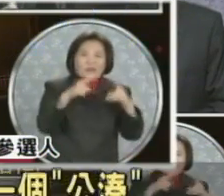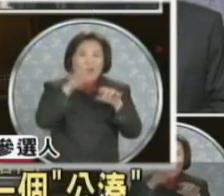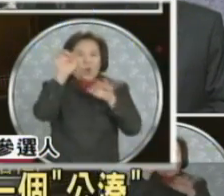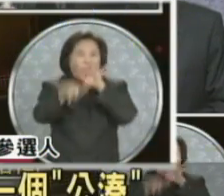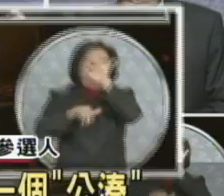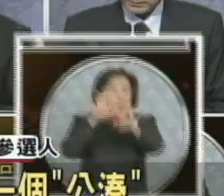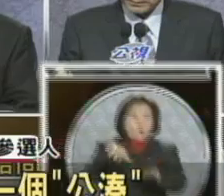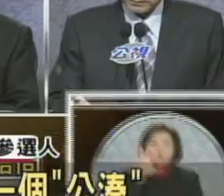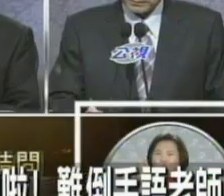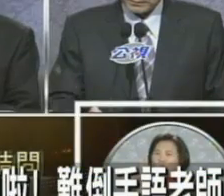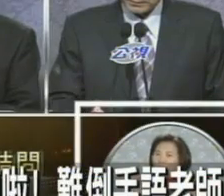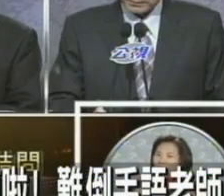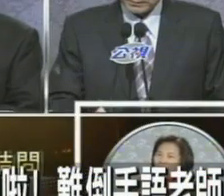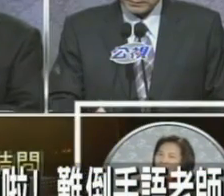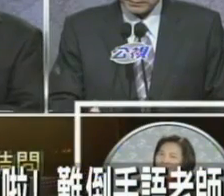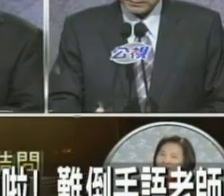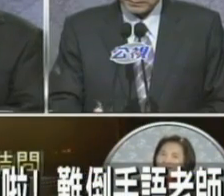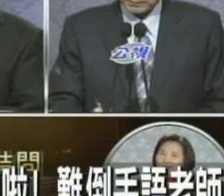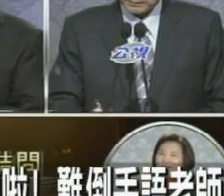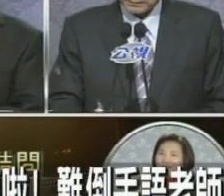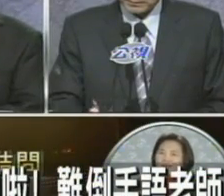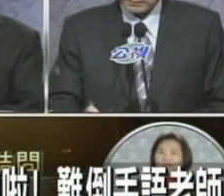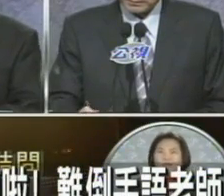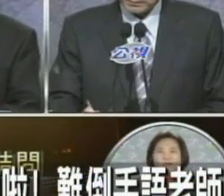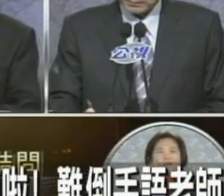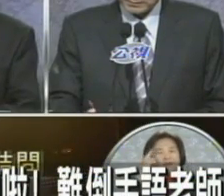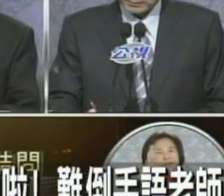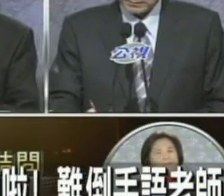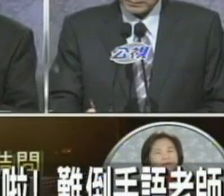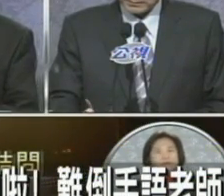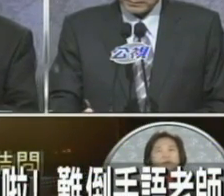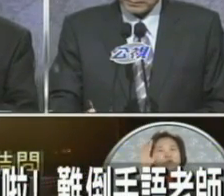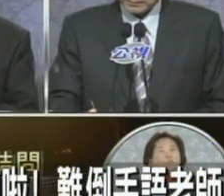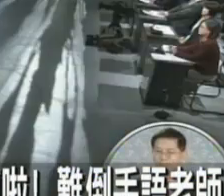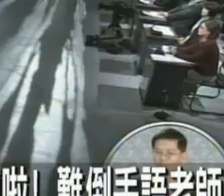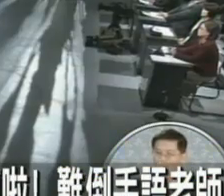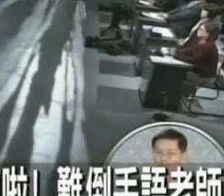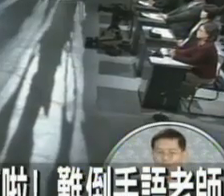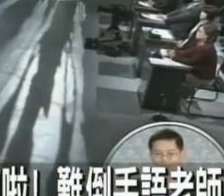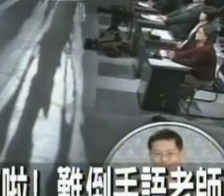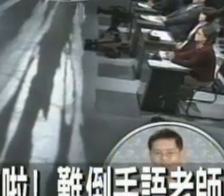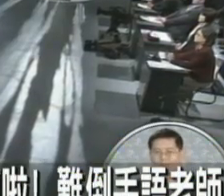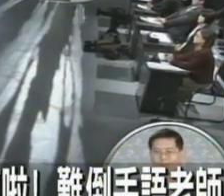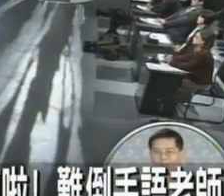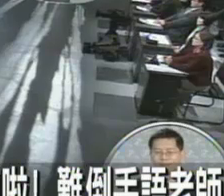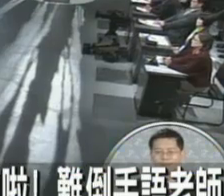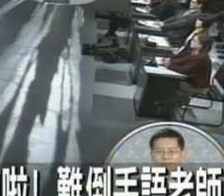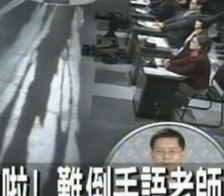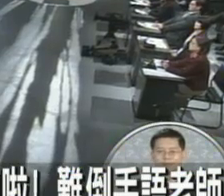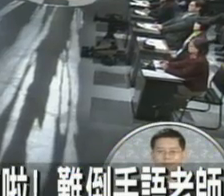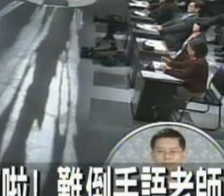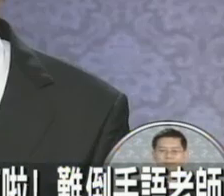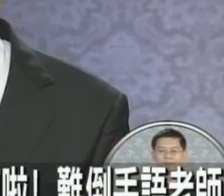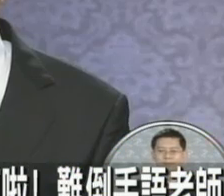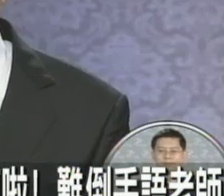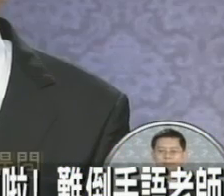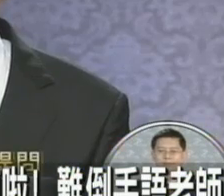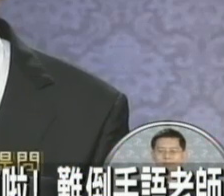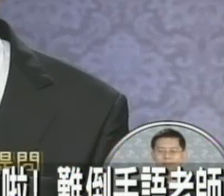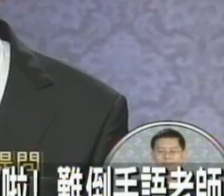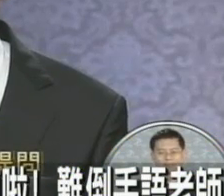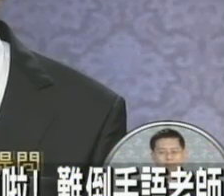然没有一个工作瞎会啊 说了半天原来是在说没有工作工作工作傻傻分不清楚